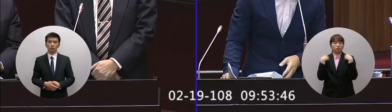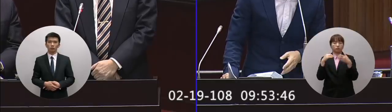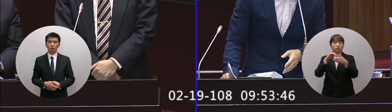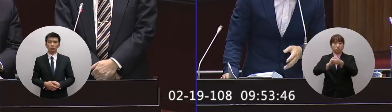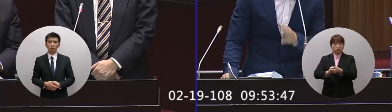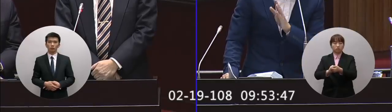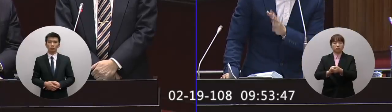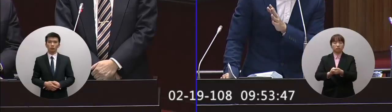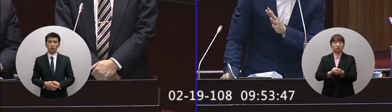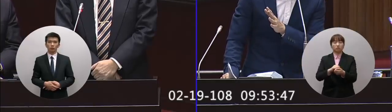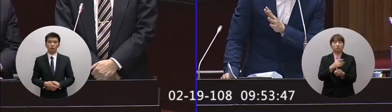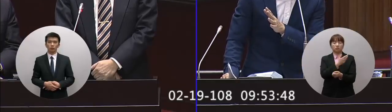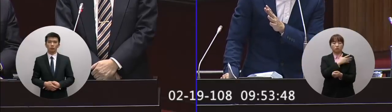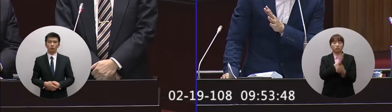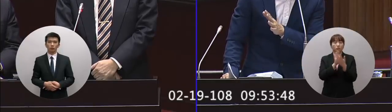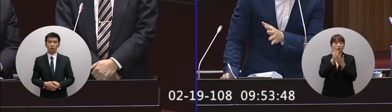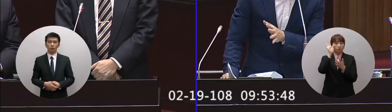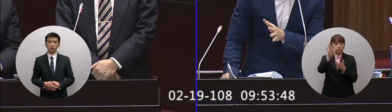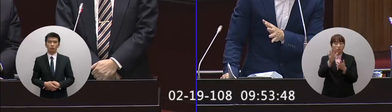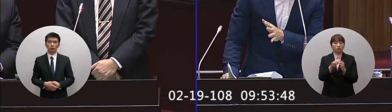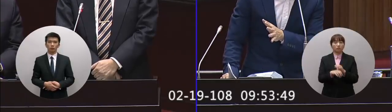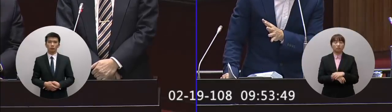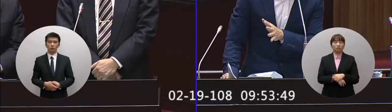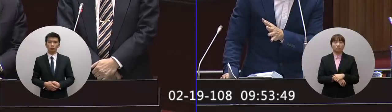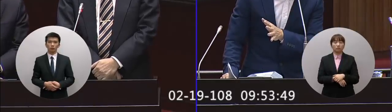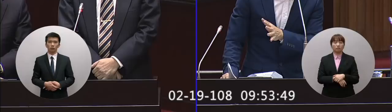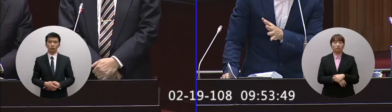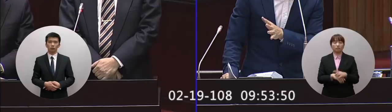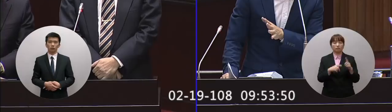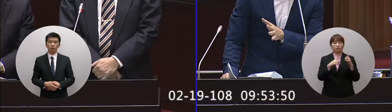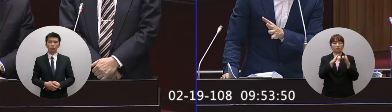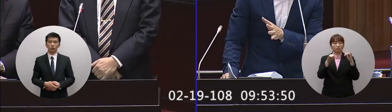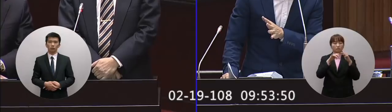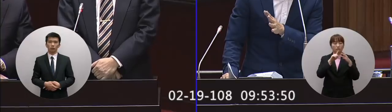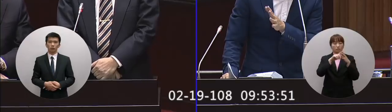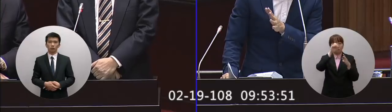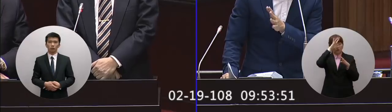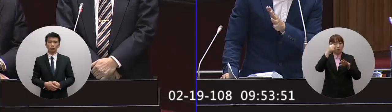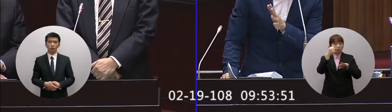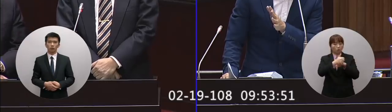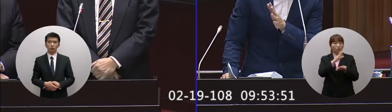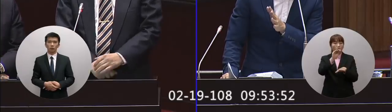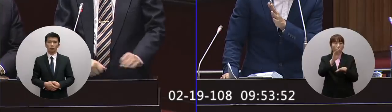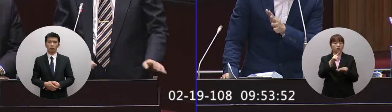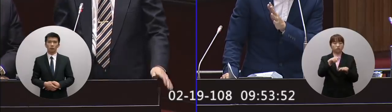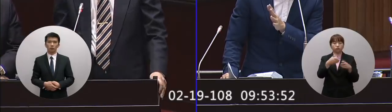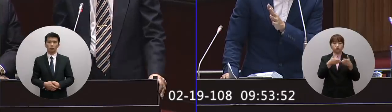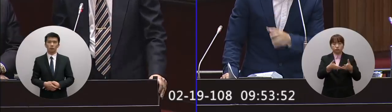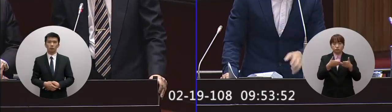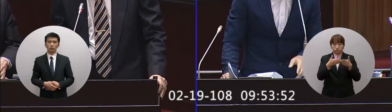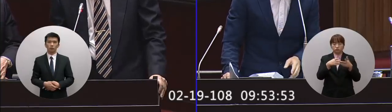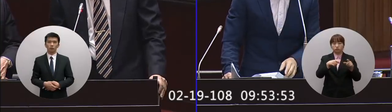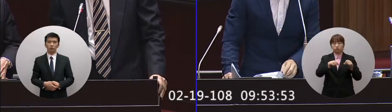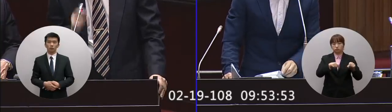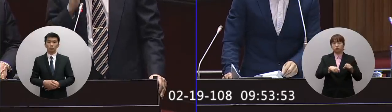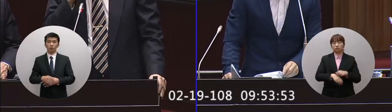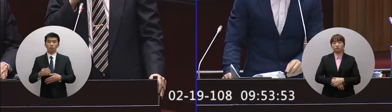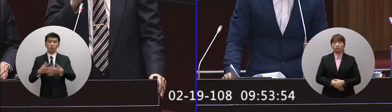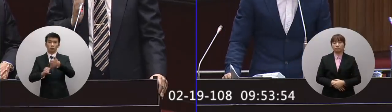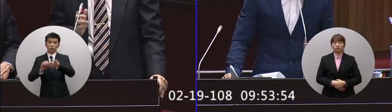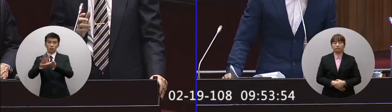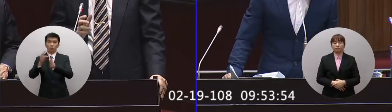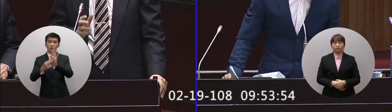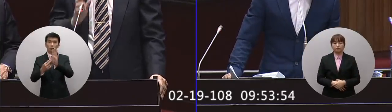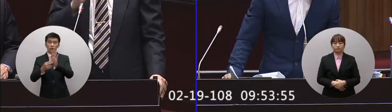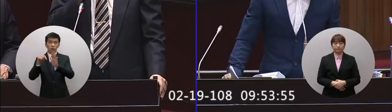相信这才是不管未来这个民党是不是继续执政，我想这个是非常重要的遗产。 跟委员报告，这个